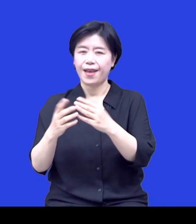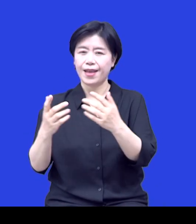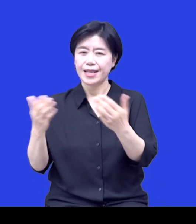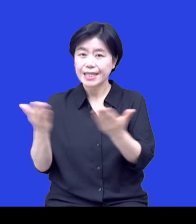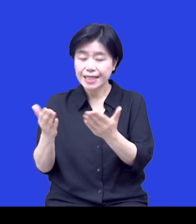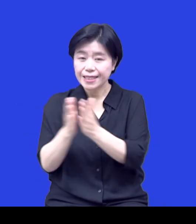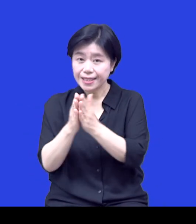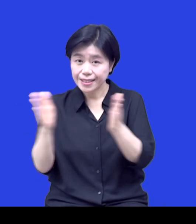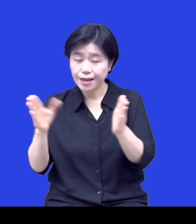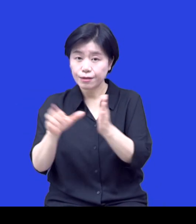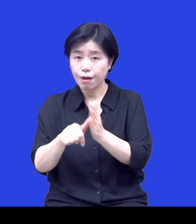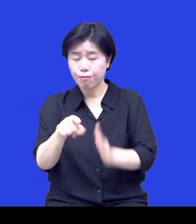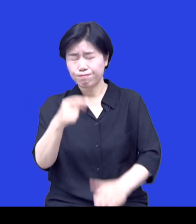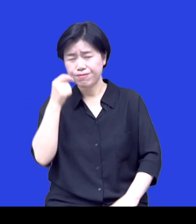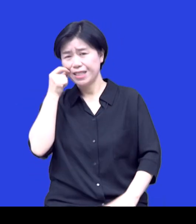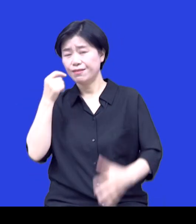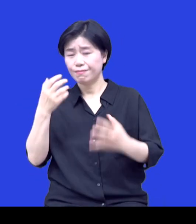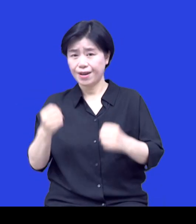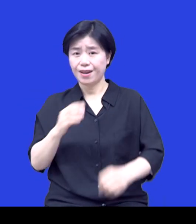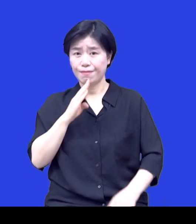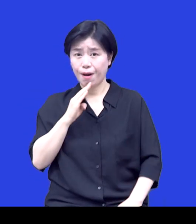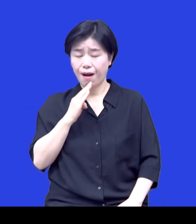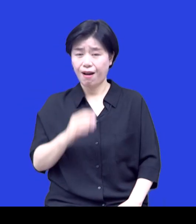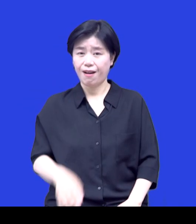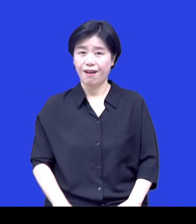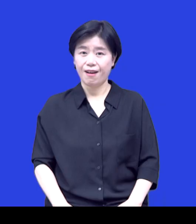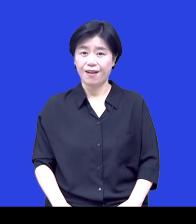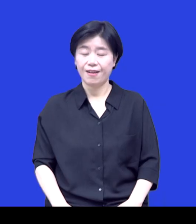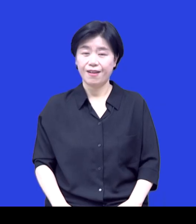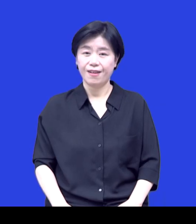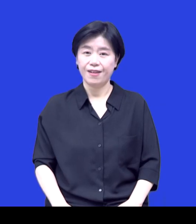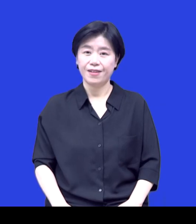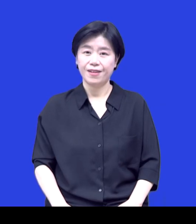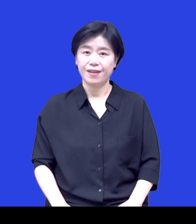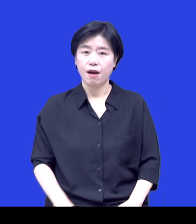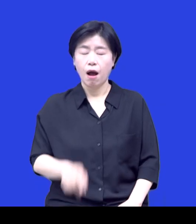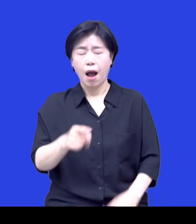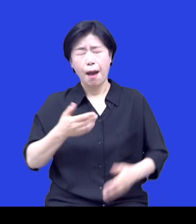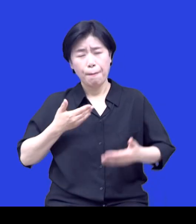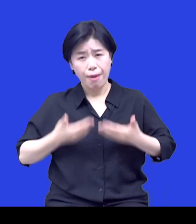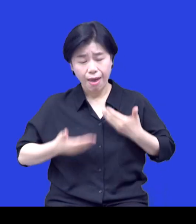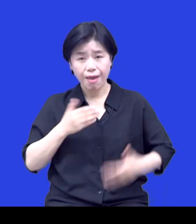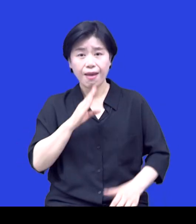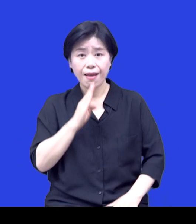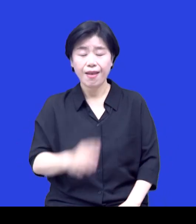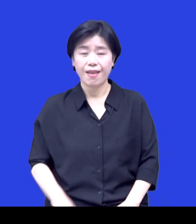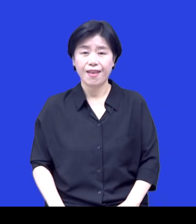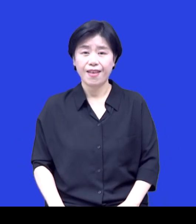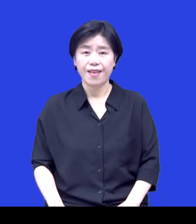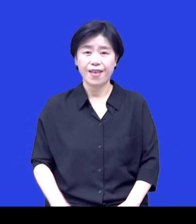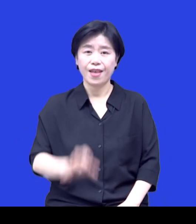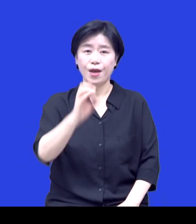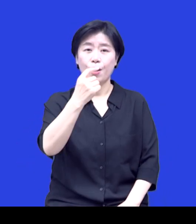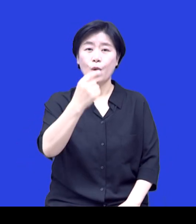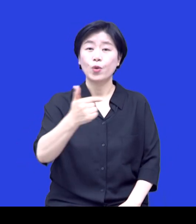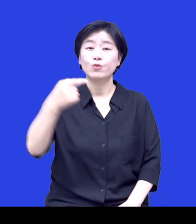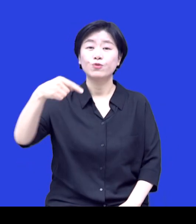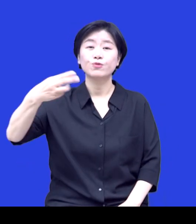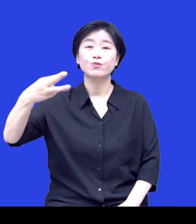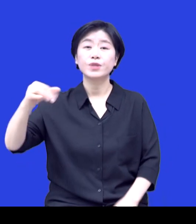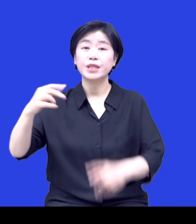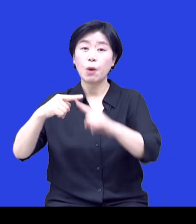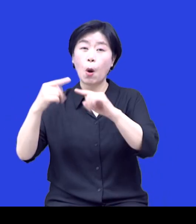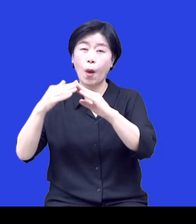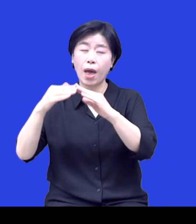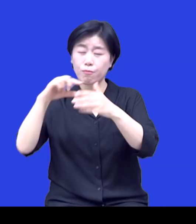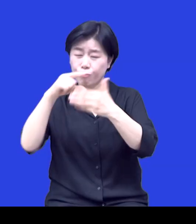목사님으로 양재성전 담당하셨었고 저는 그때 뵀으니까 그리고 굉장히 바쁘셨어요. 그리고 온누리 교회가 참 사역하실 게